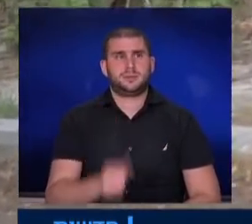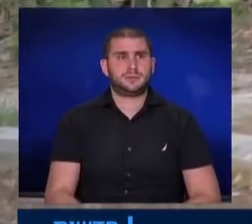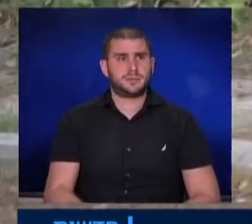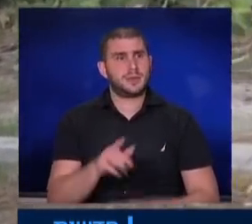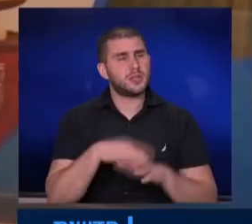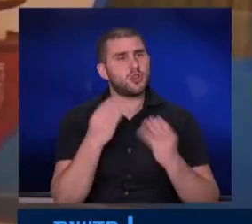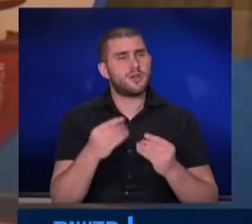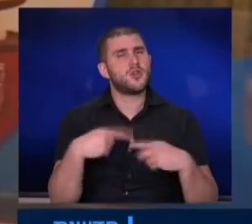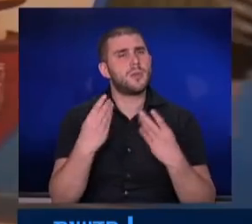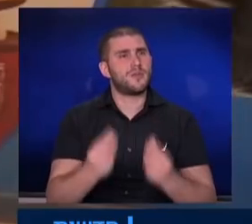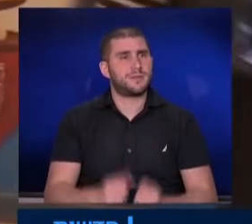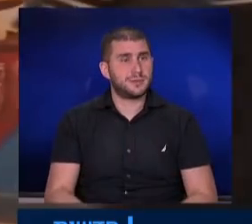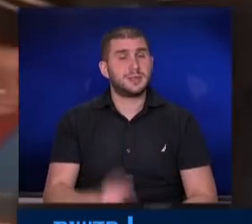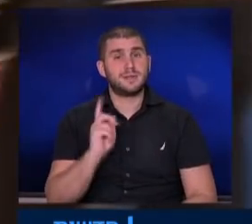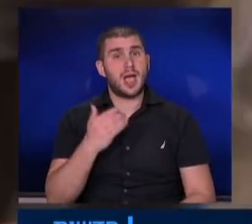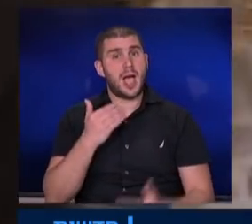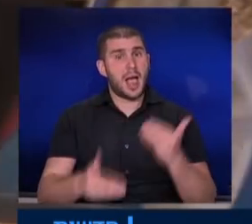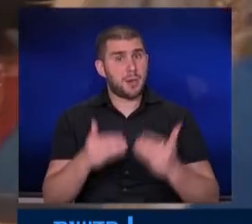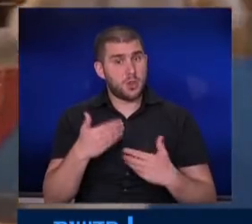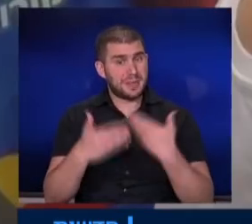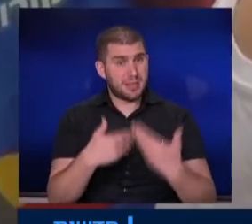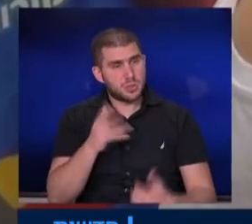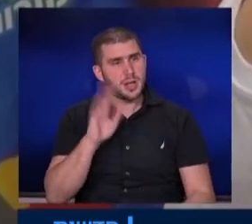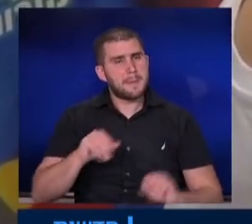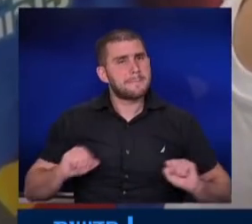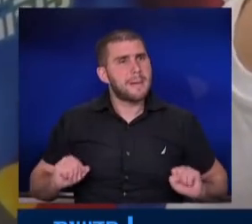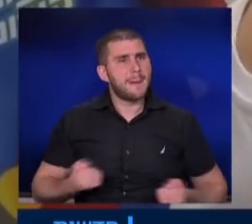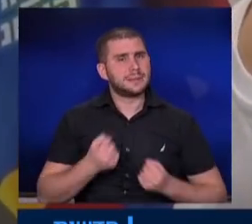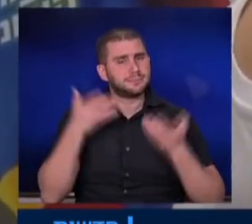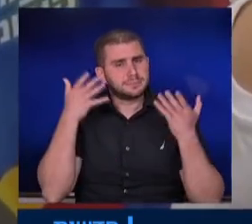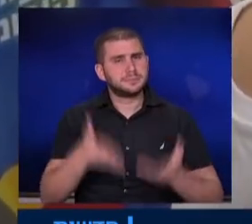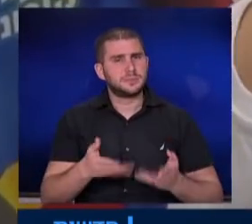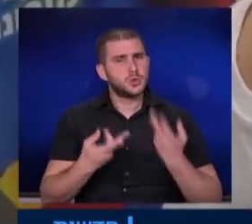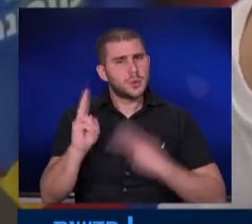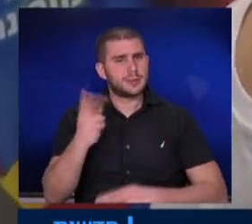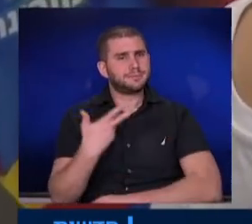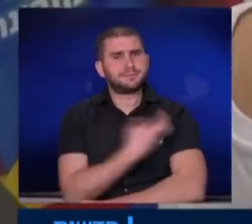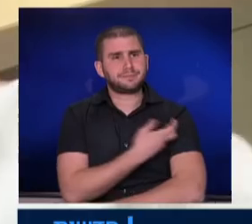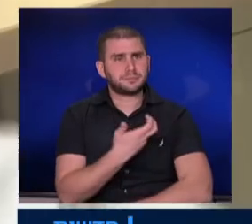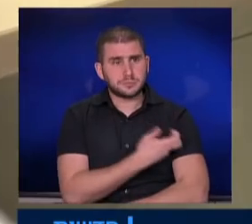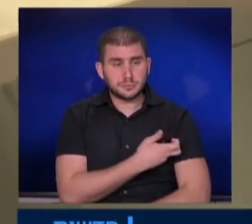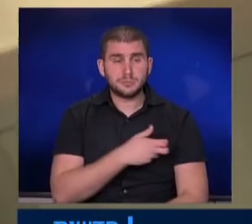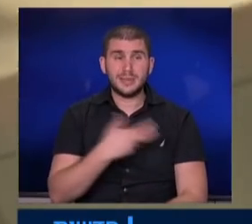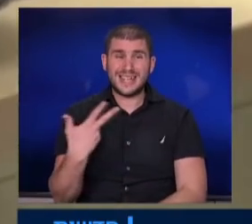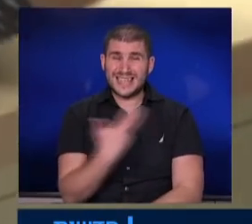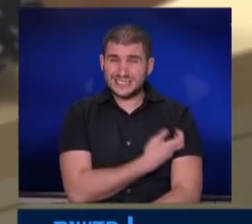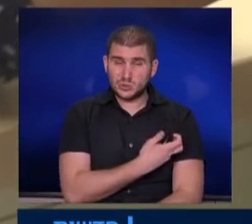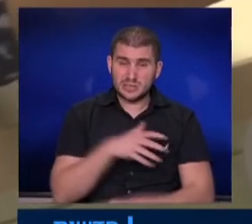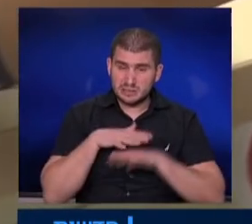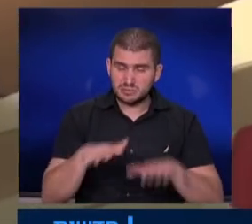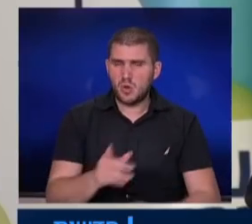תרגיש טוב, יום טוב. ובצד ההגבלות שמקודמות, עיקר המאמצים יושקעו בהגברת החיסונים. קצב ההתחסנות לא